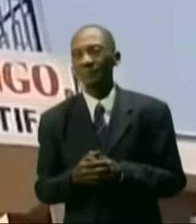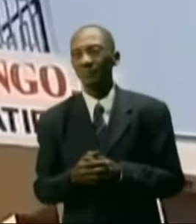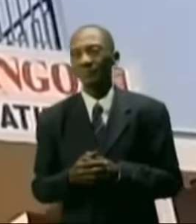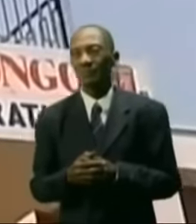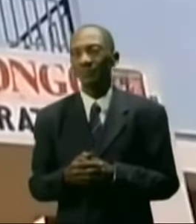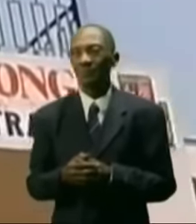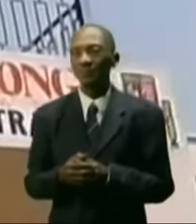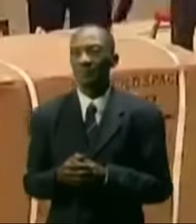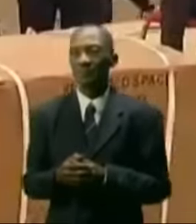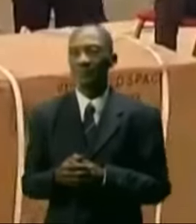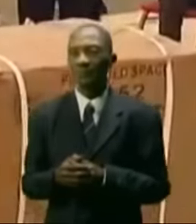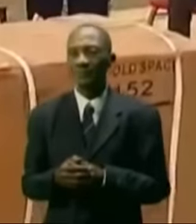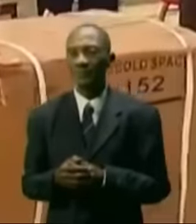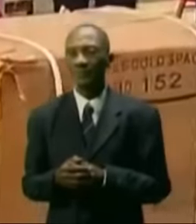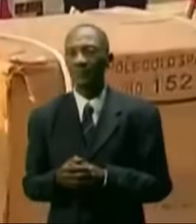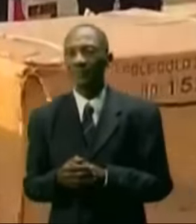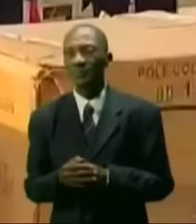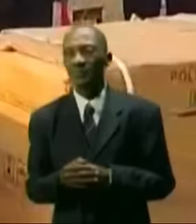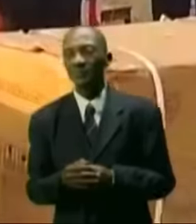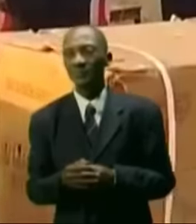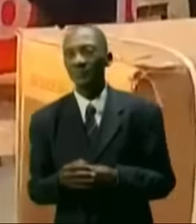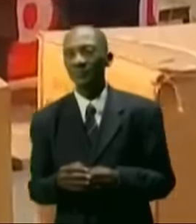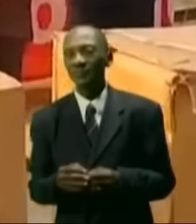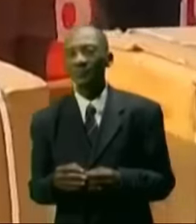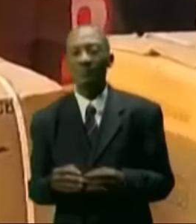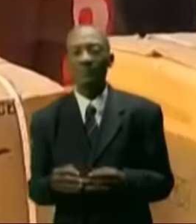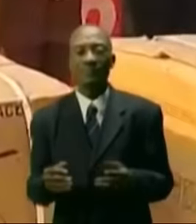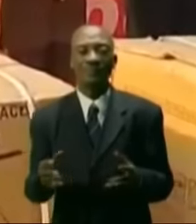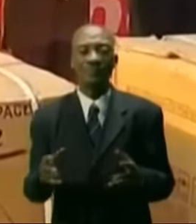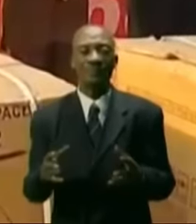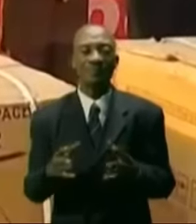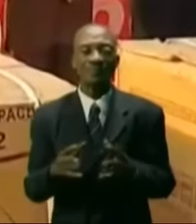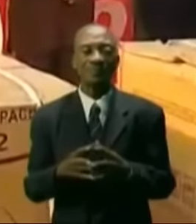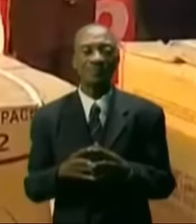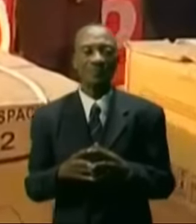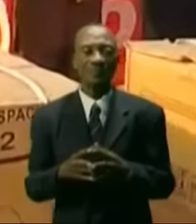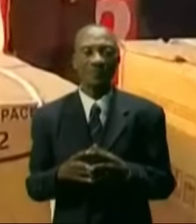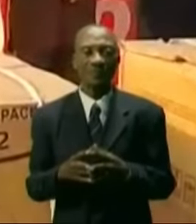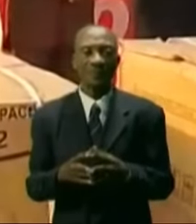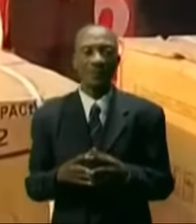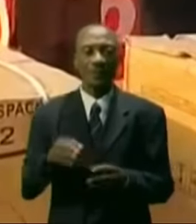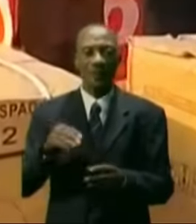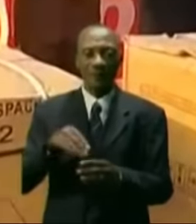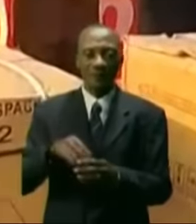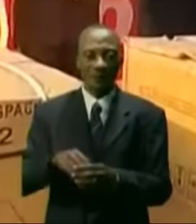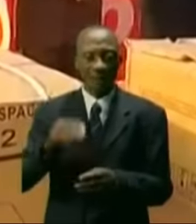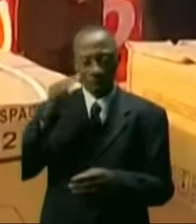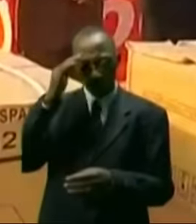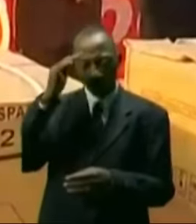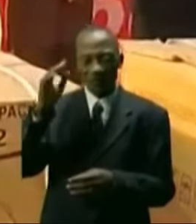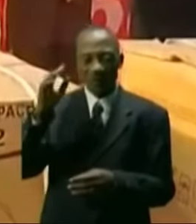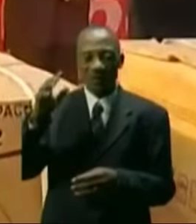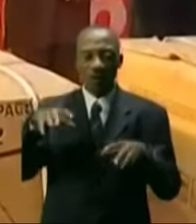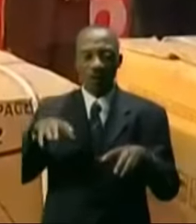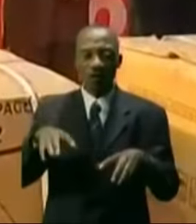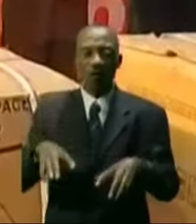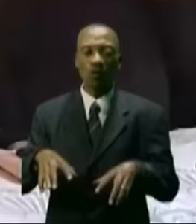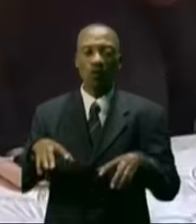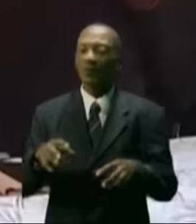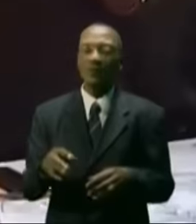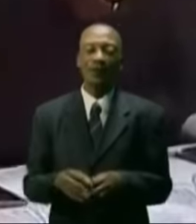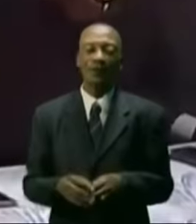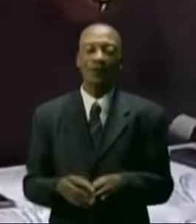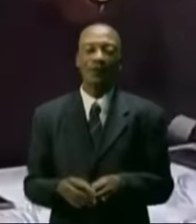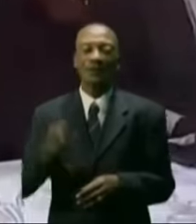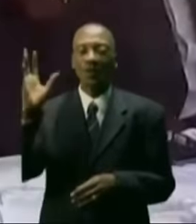Ils étaient au total 6, les agences de cadre de l'Université Congo ICA qui ont été mises à la retraite après